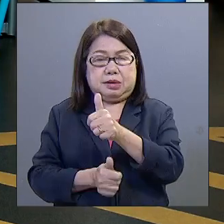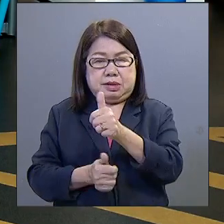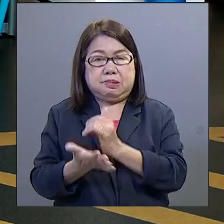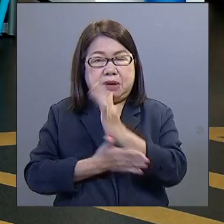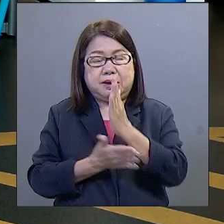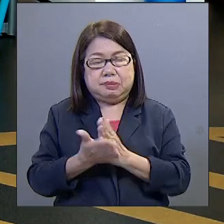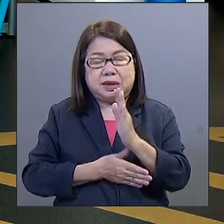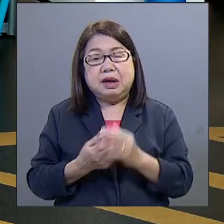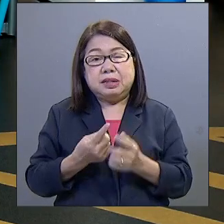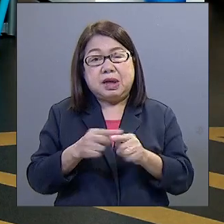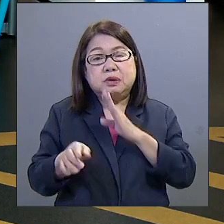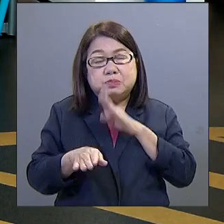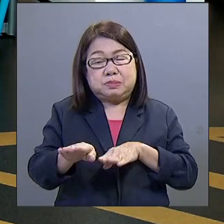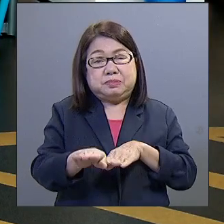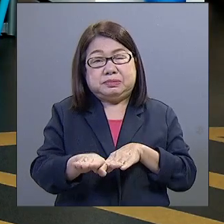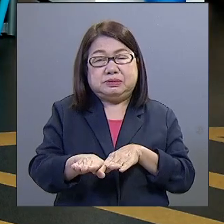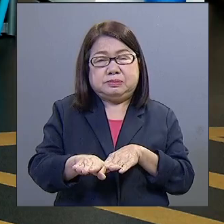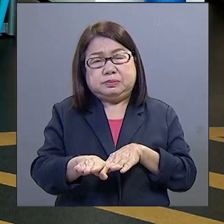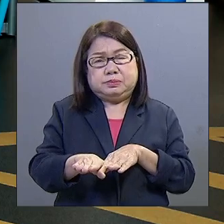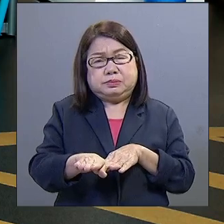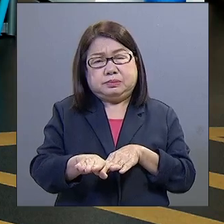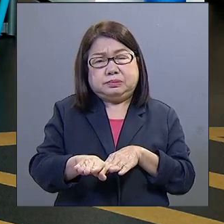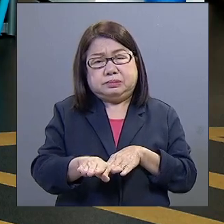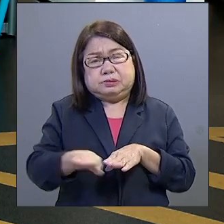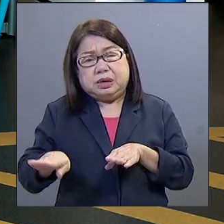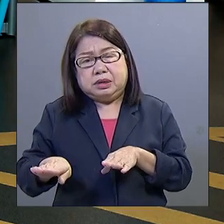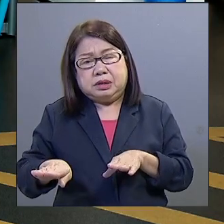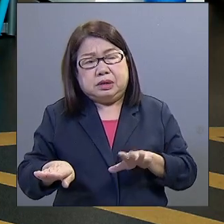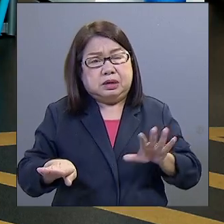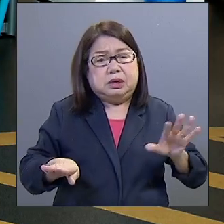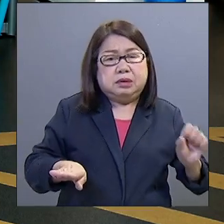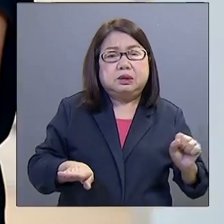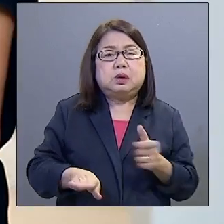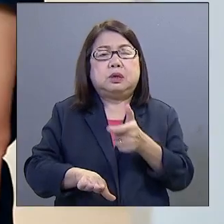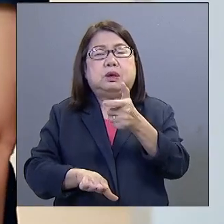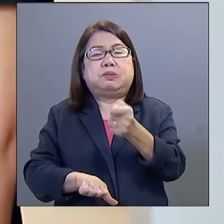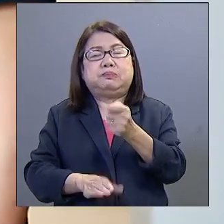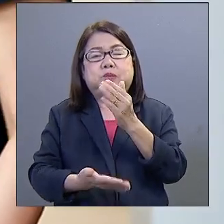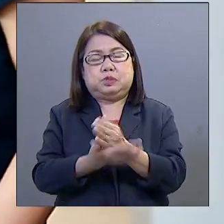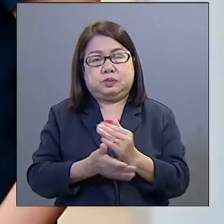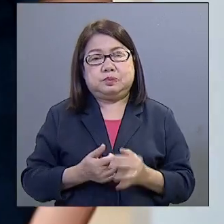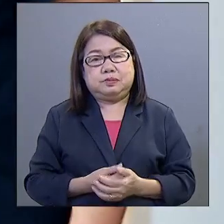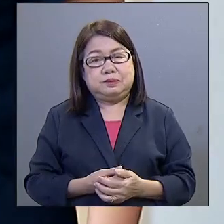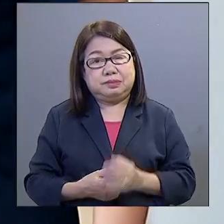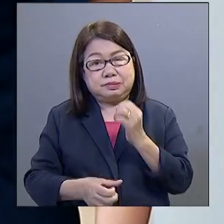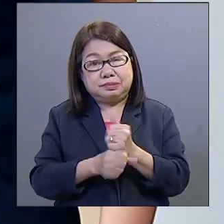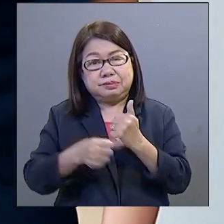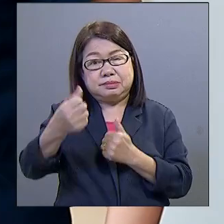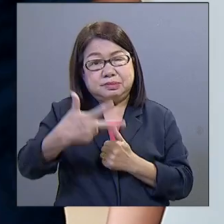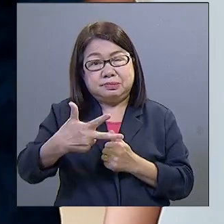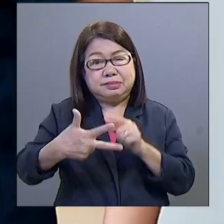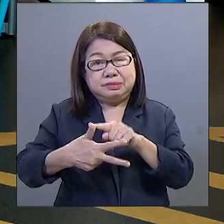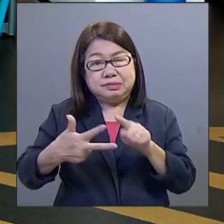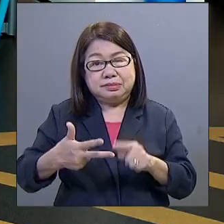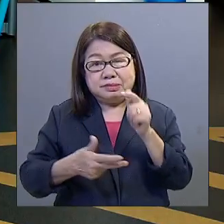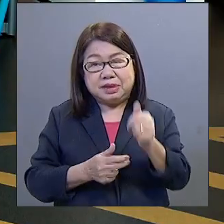เมื่อไรที่เท้าขยับเริ่มจับเราก็จะหยุดเวลาไว ้ ค่ะก็คือถ้าสามารถทำได้เป็นเส้นตรงแบบ